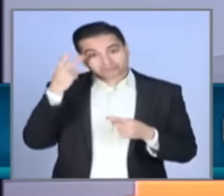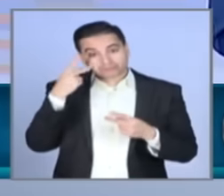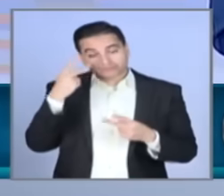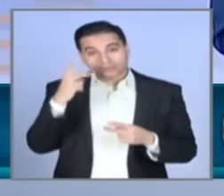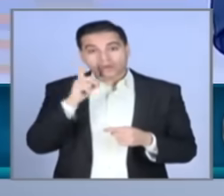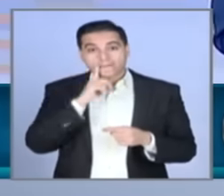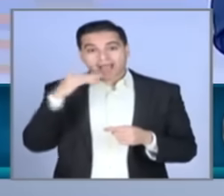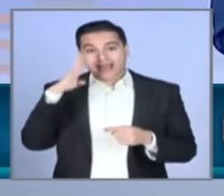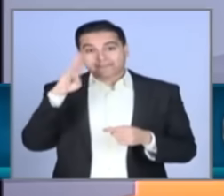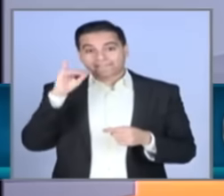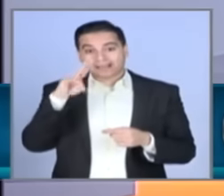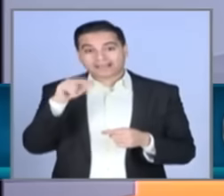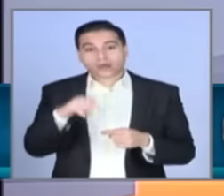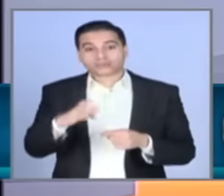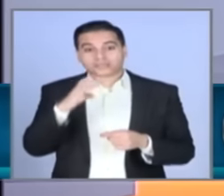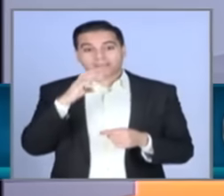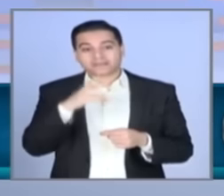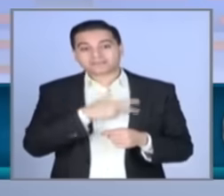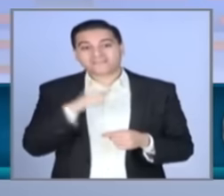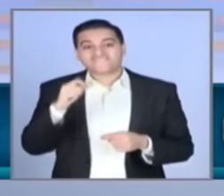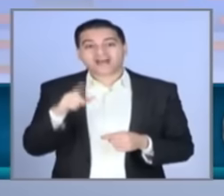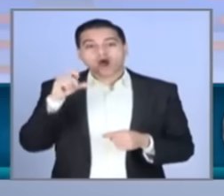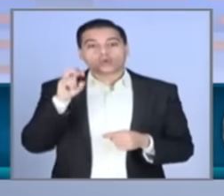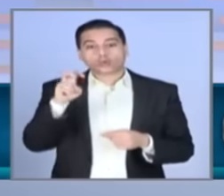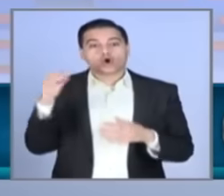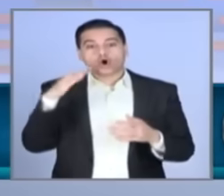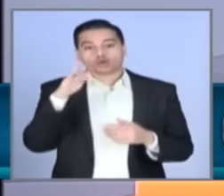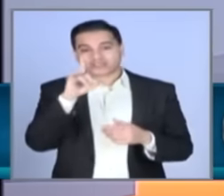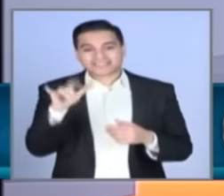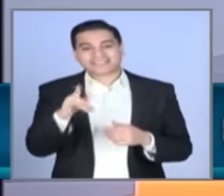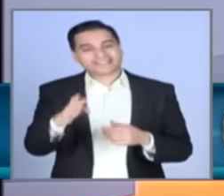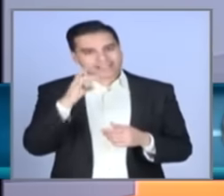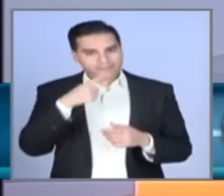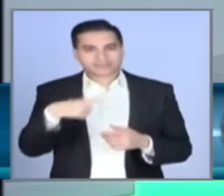مدام حكمت عايز إجابة حالا. فاروق حسني. إجابة صحيحة.